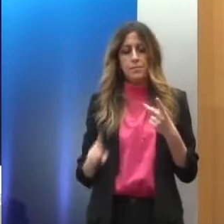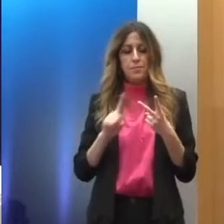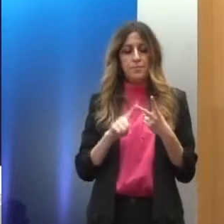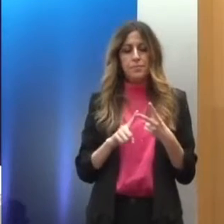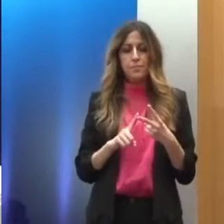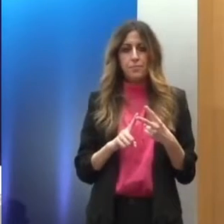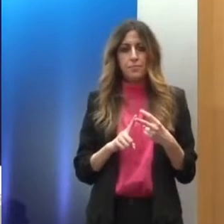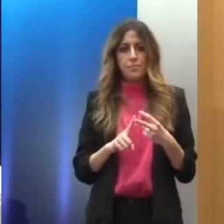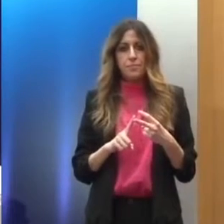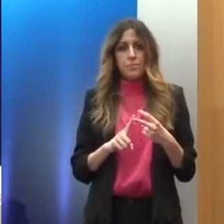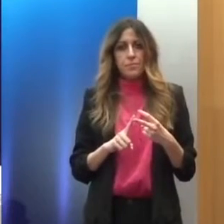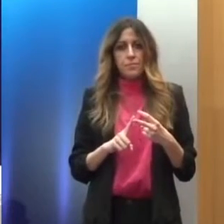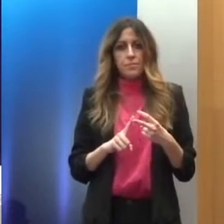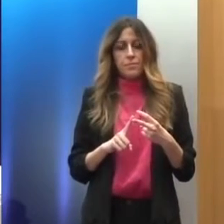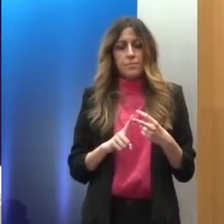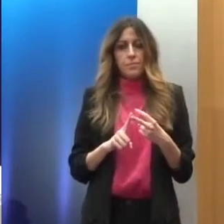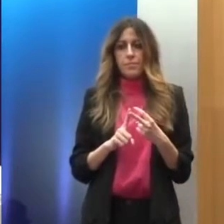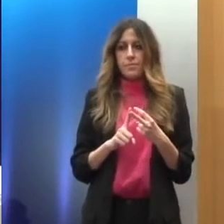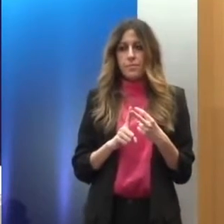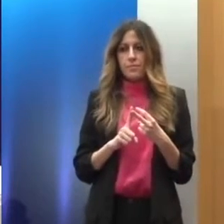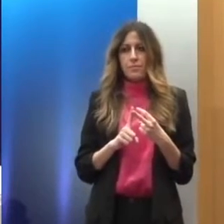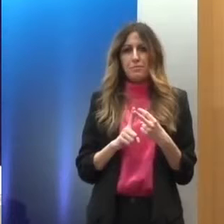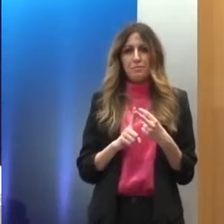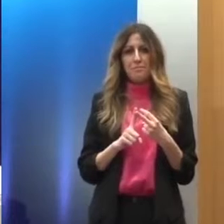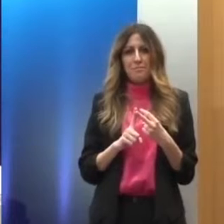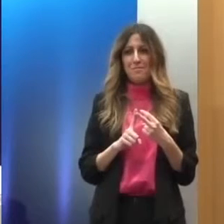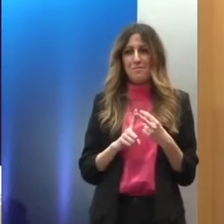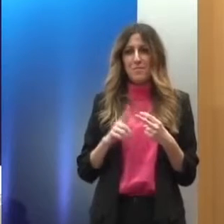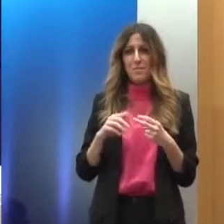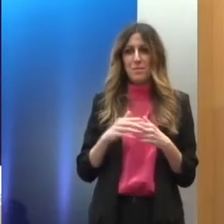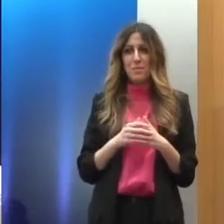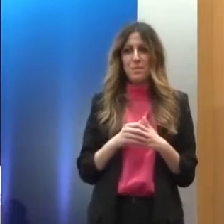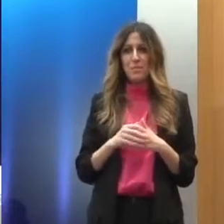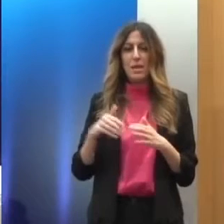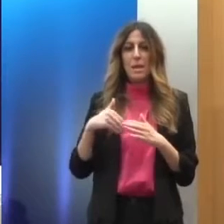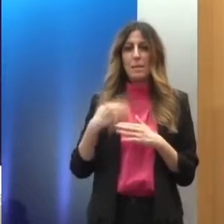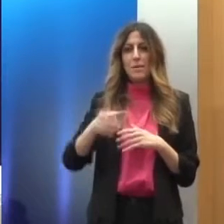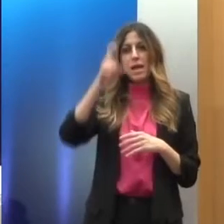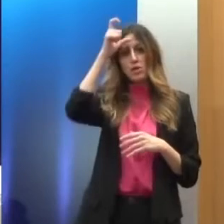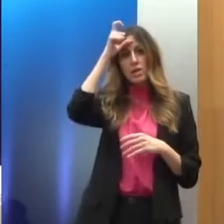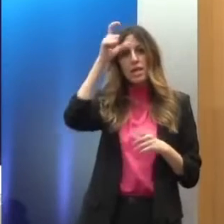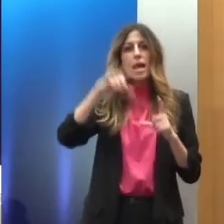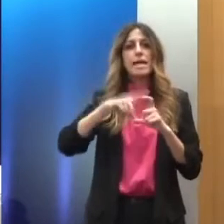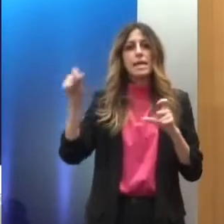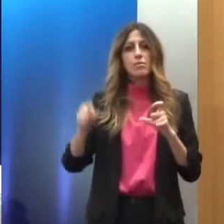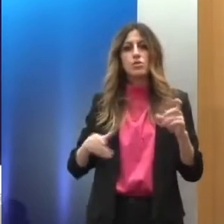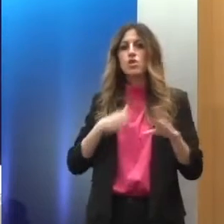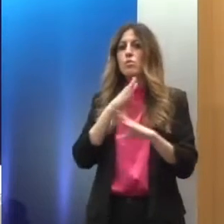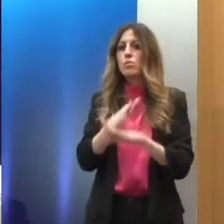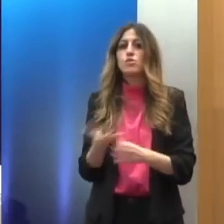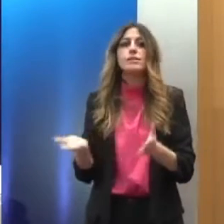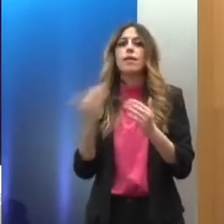έχει πρόσβαση στο Ναγκόρνο Καραμπάχ. Αμέσως μετά, Τουρκία, Κύπρος, χωρίς πρόσβαση στη Βόρεια Κύπρο.